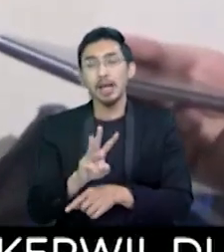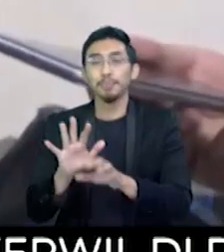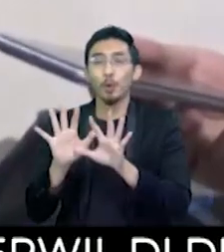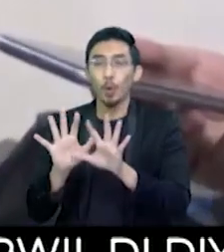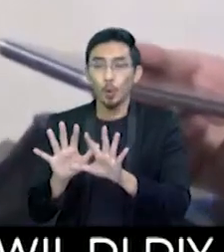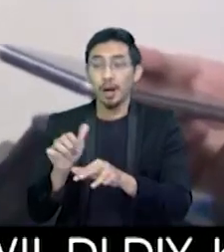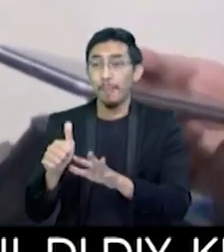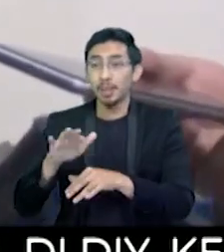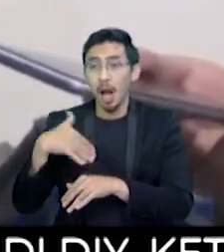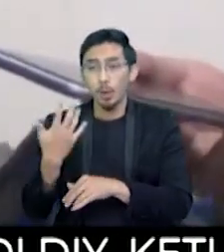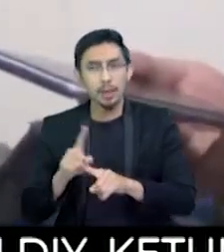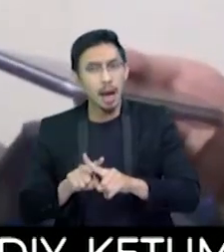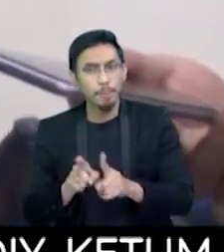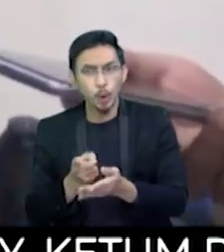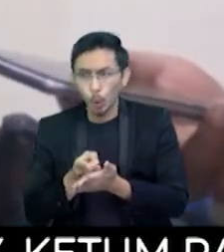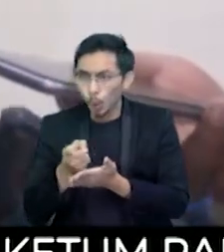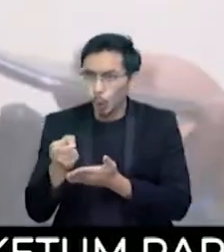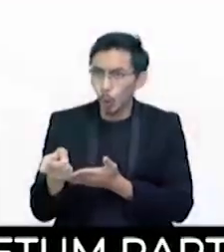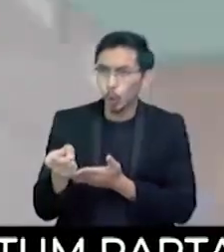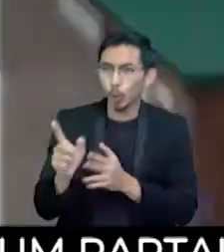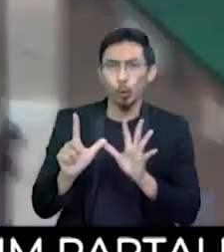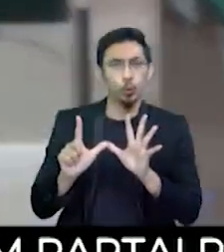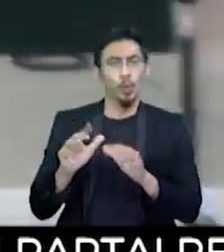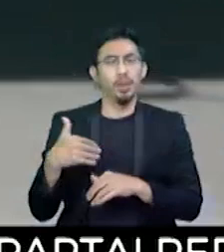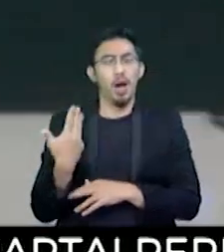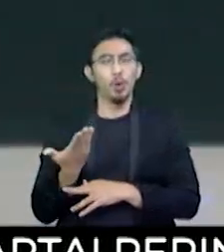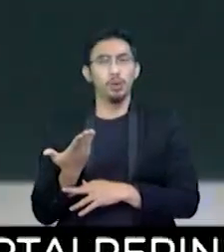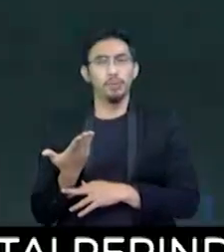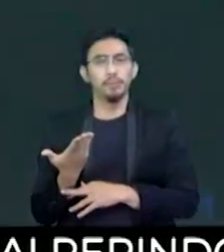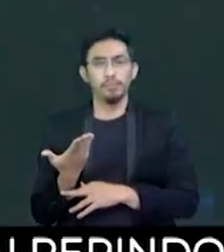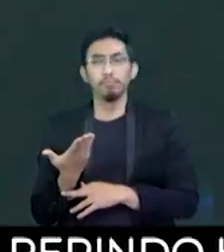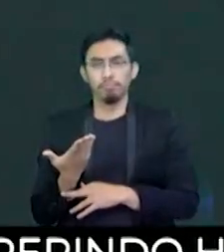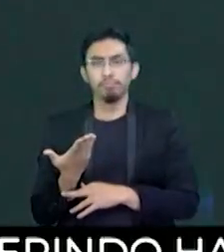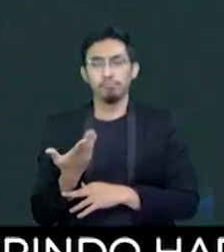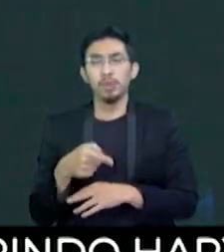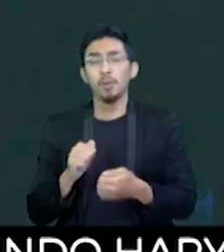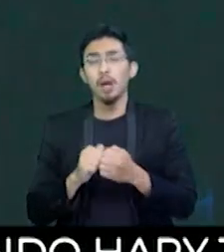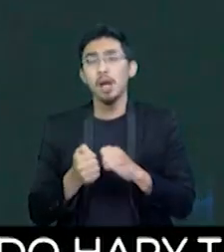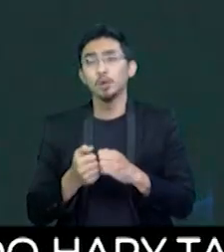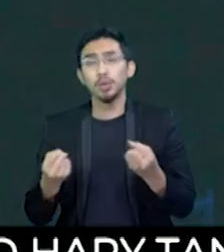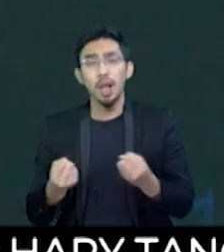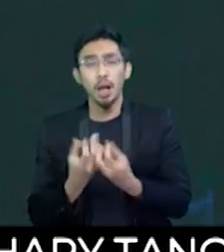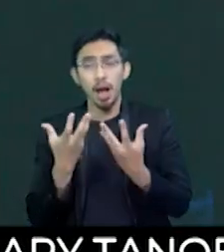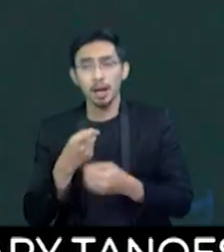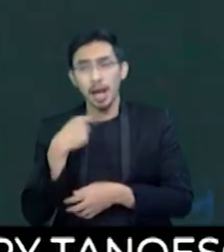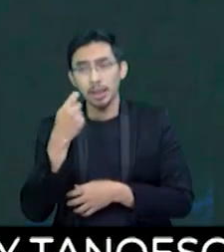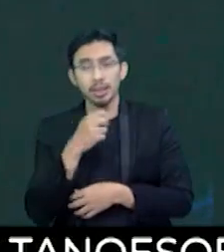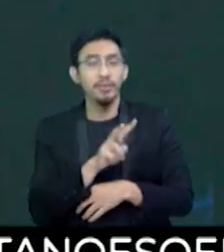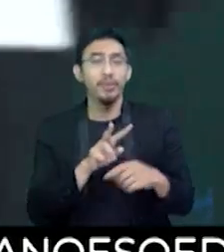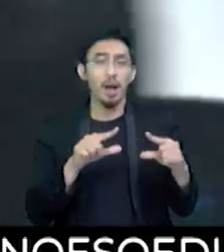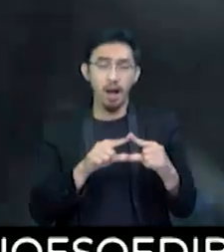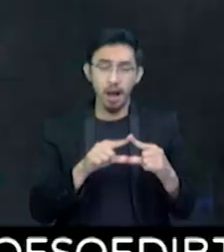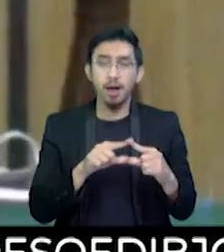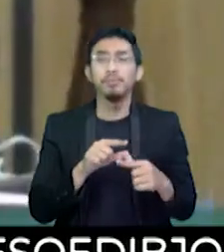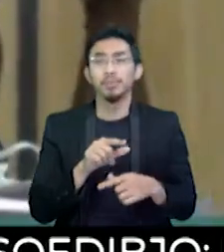tetapi ini sudah dituntut dalam ketentuan batas maksimal. Sidang kasus kecelakaan yang menewaskan artis Vanessa Angel ini akan kembali dilanjutkan